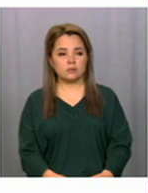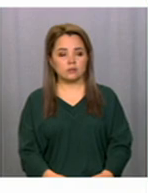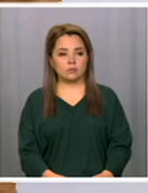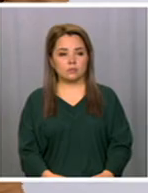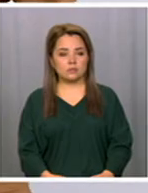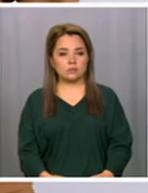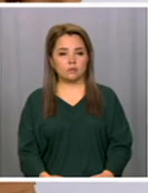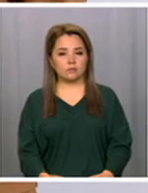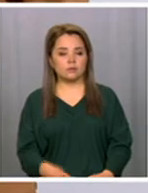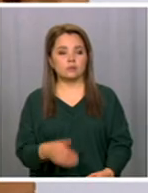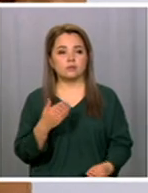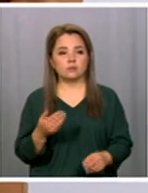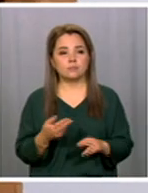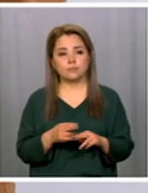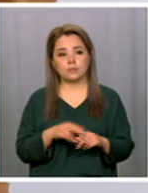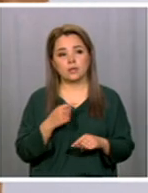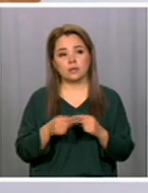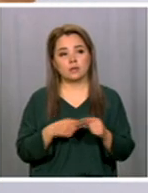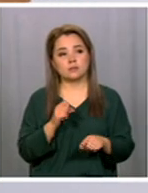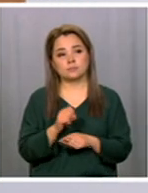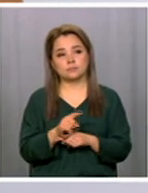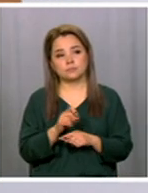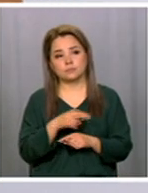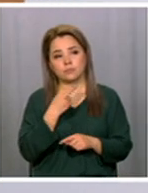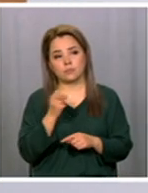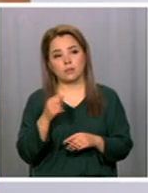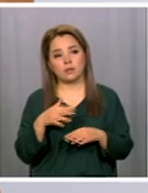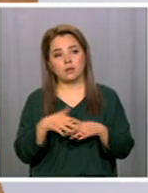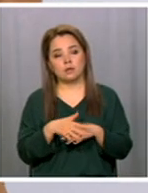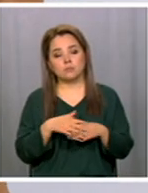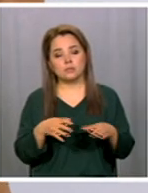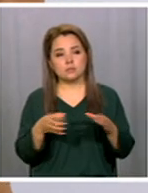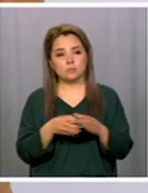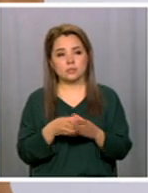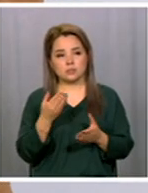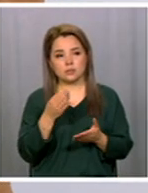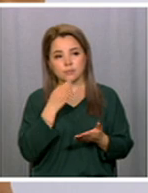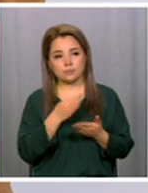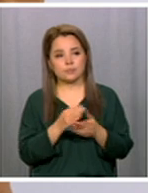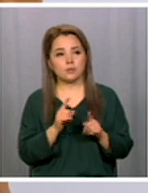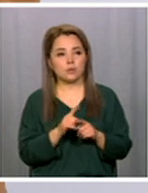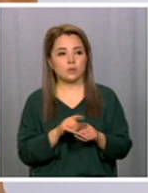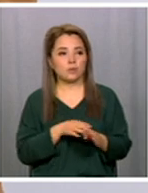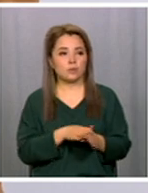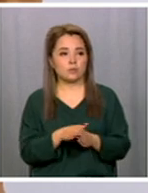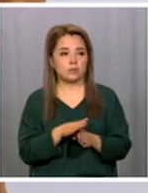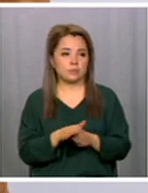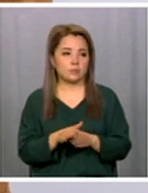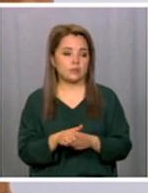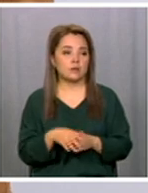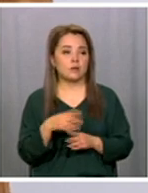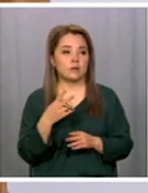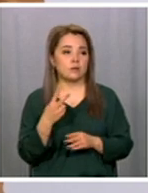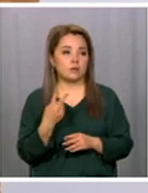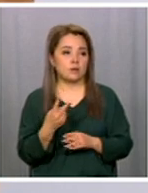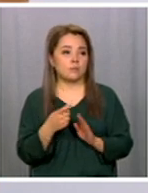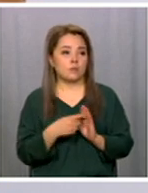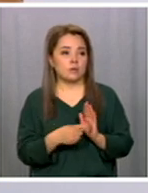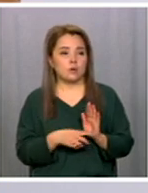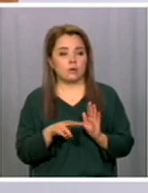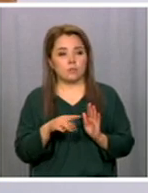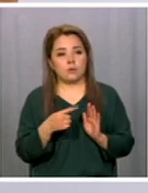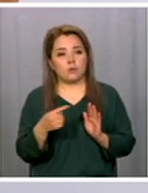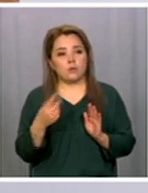2. Келесі тапсырма. Алгебралық бөлшектерді азайтуды орындаңыз. 2 бөлінген m азайтылған 3